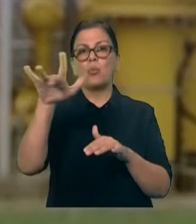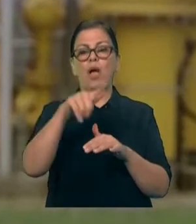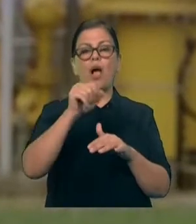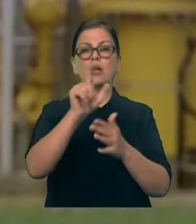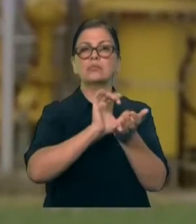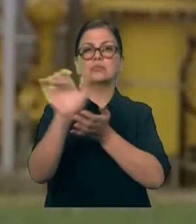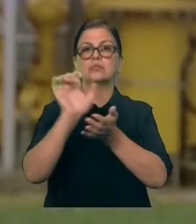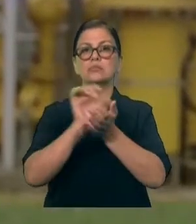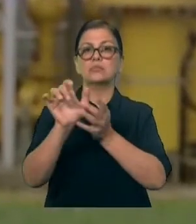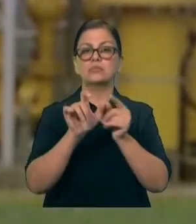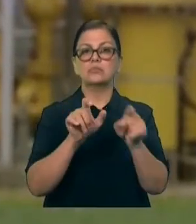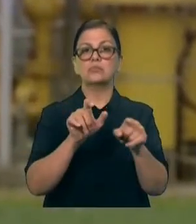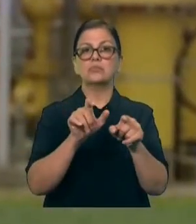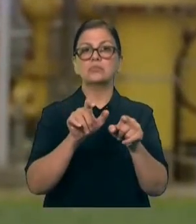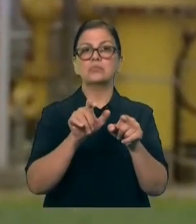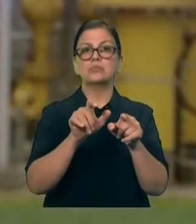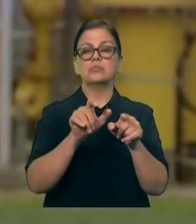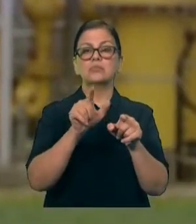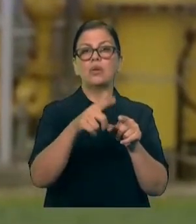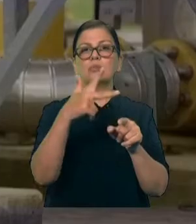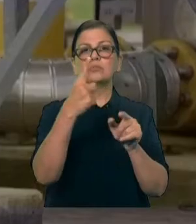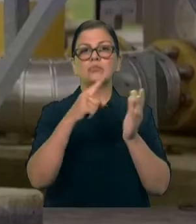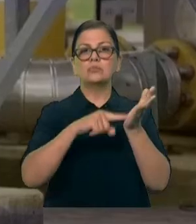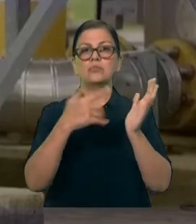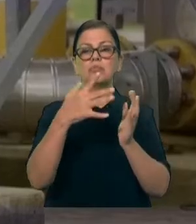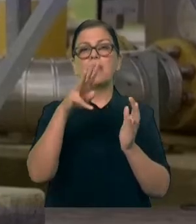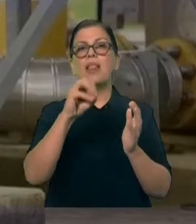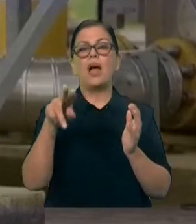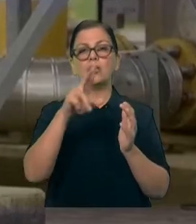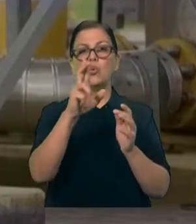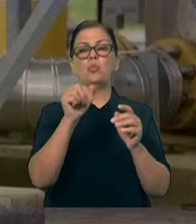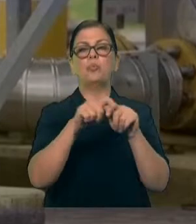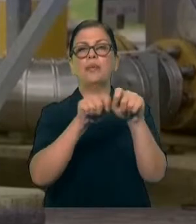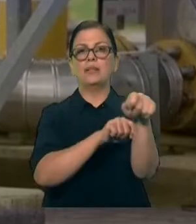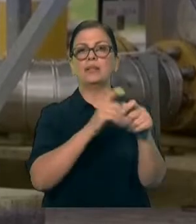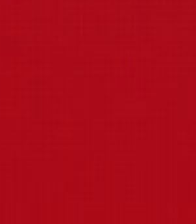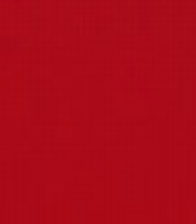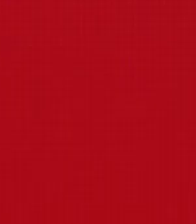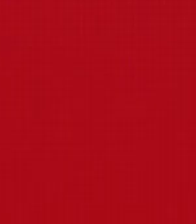Layihənin ötürücülük gücü ildə 31,5 milyard kub metrdir.